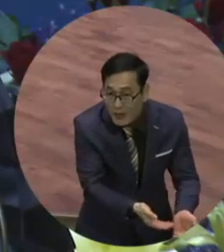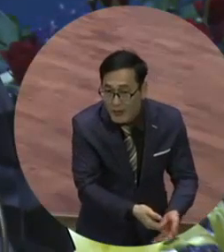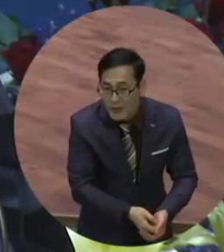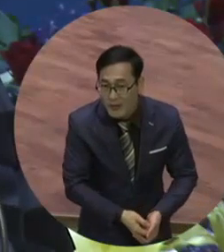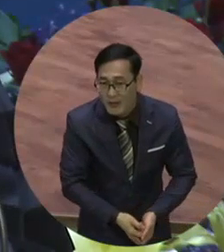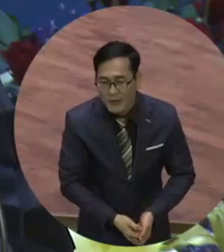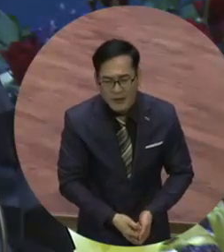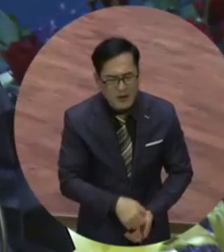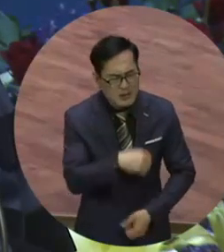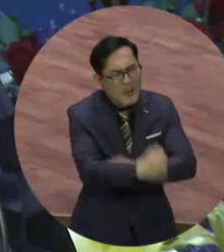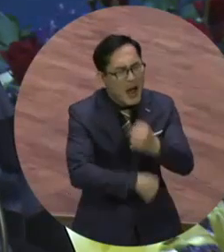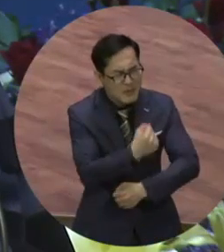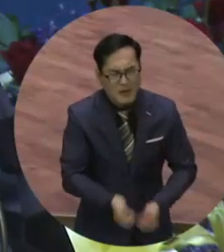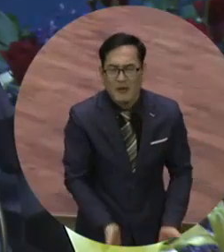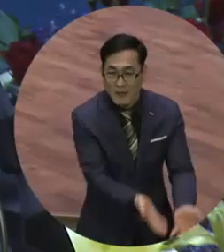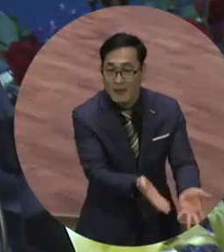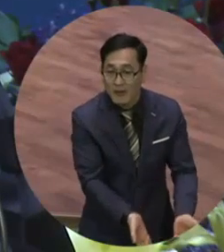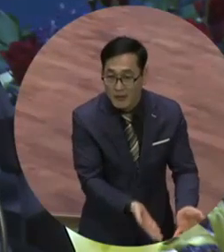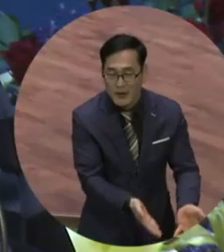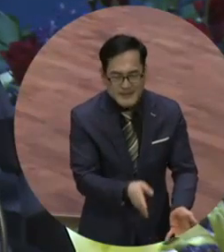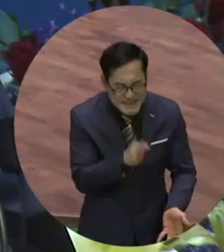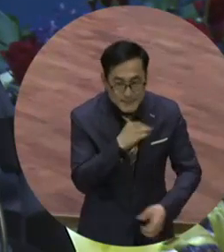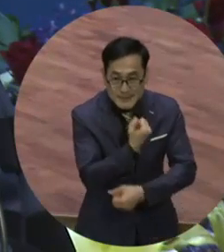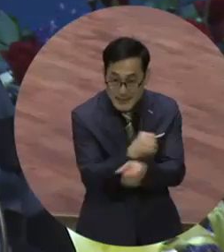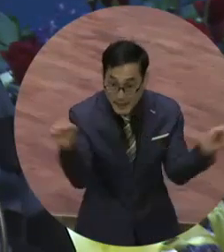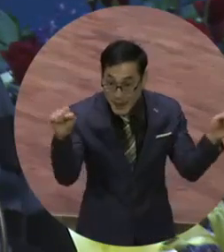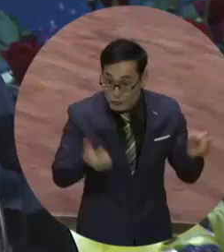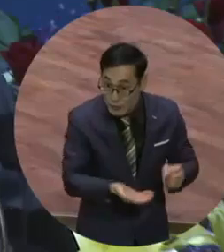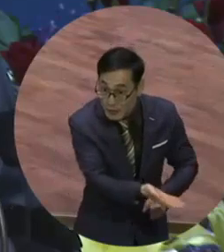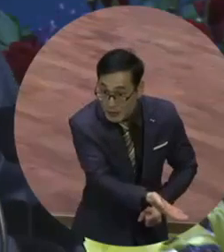해. 하고 살아라고 말입니까 이게?